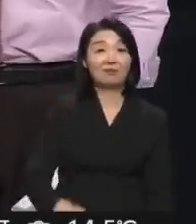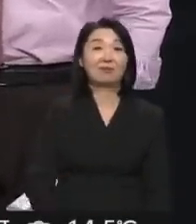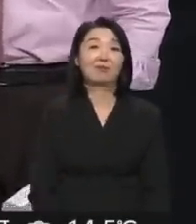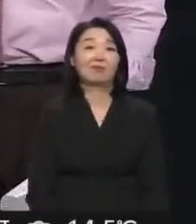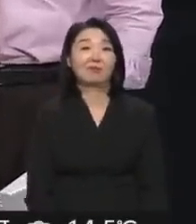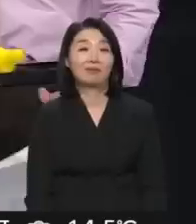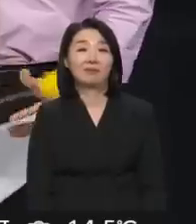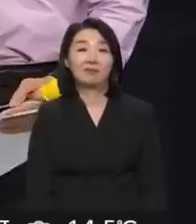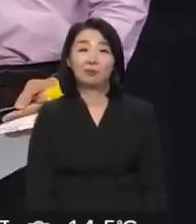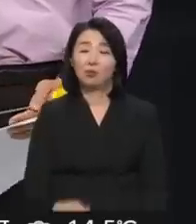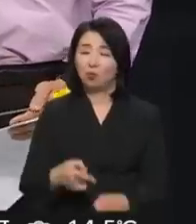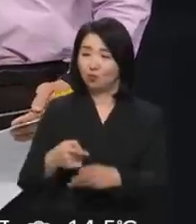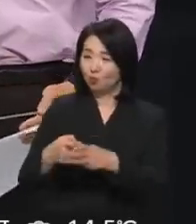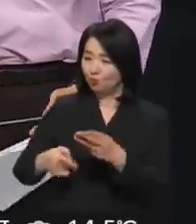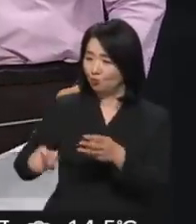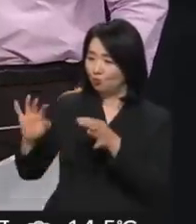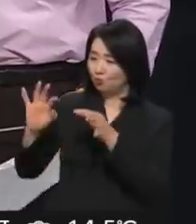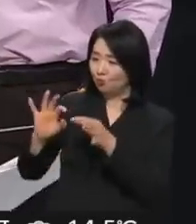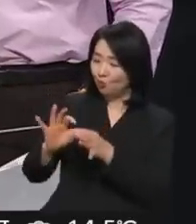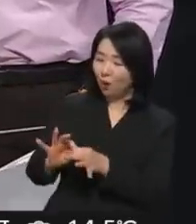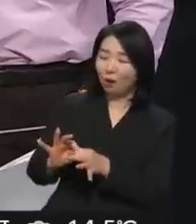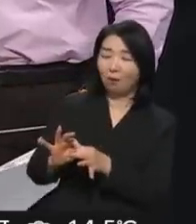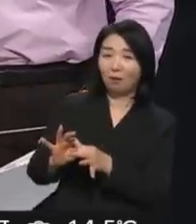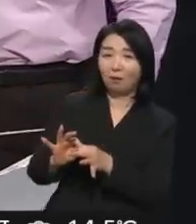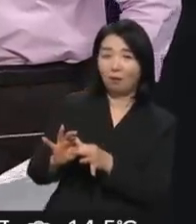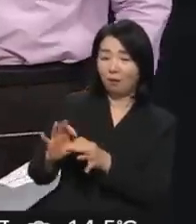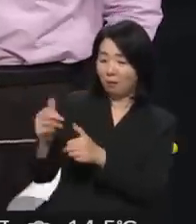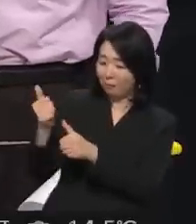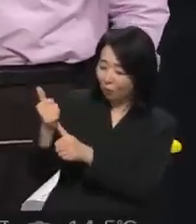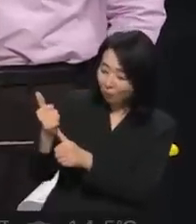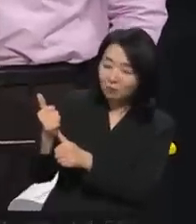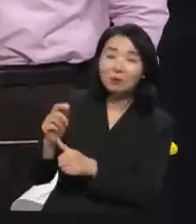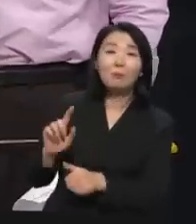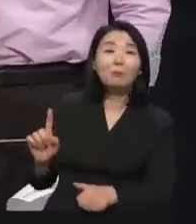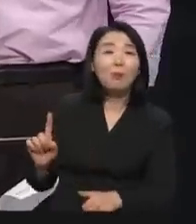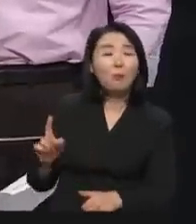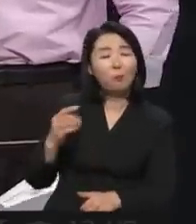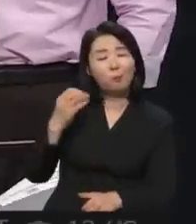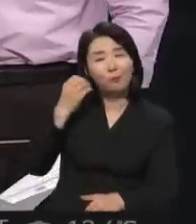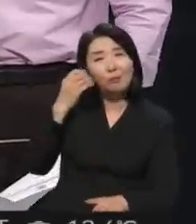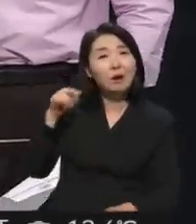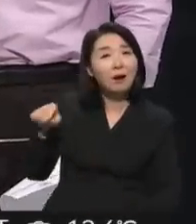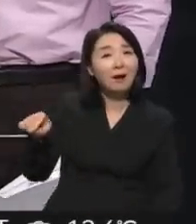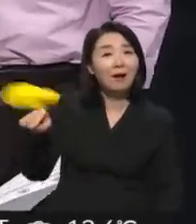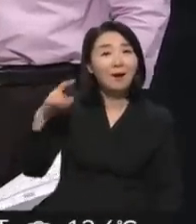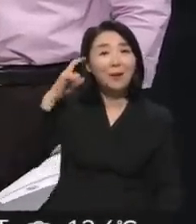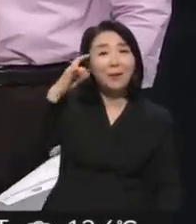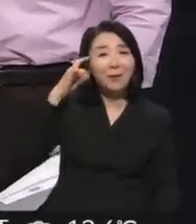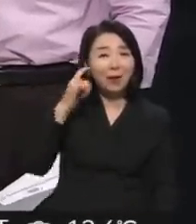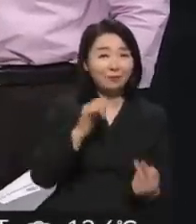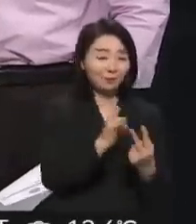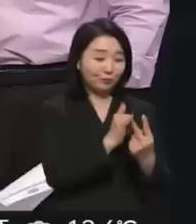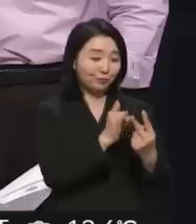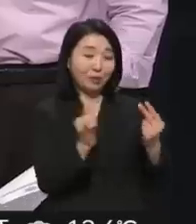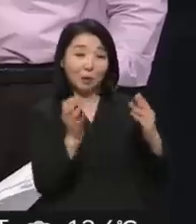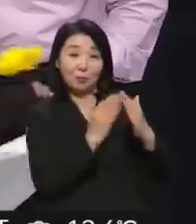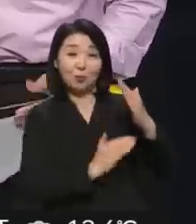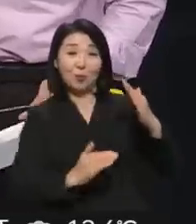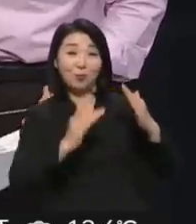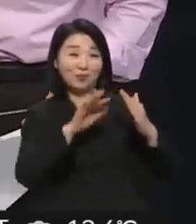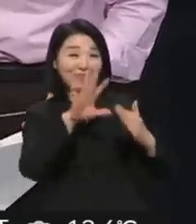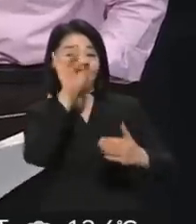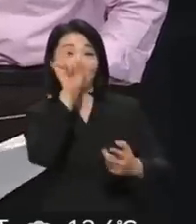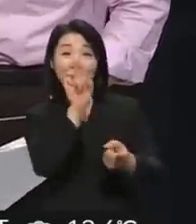어떻게 윤석열 대통령의 최측근이 됐는지 의아하다고 했는데요. 그도 그럴 것이 이 두 사람의 공식적인 첫